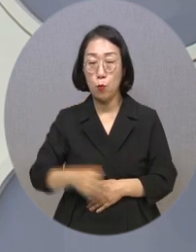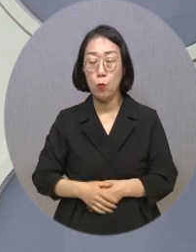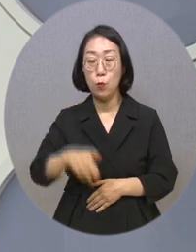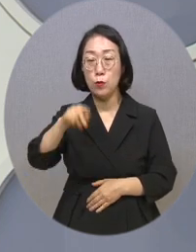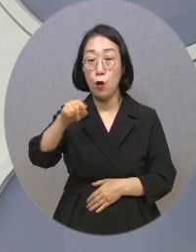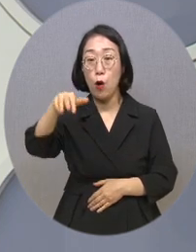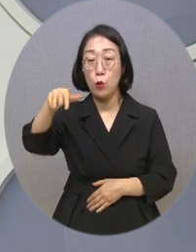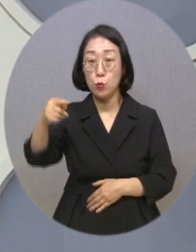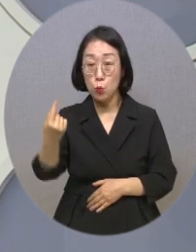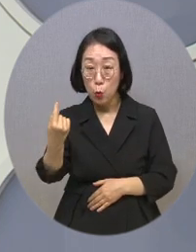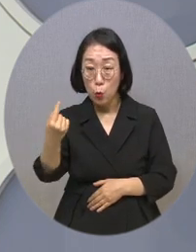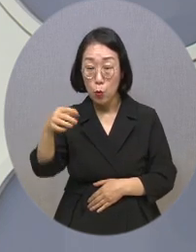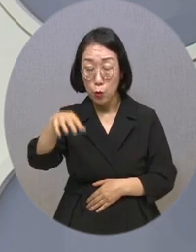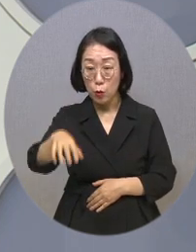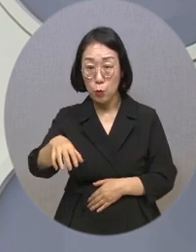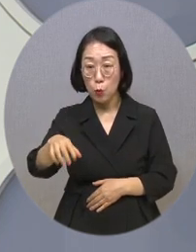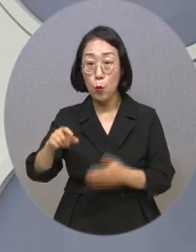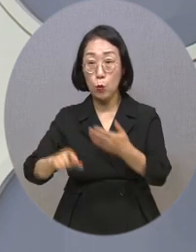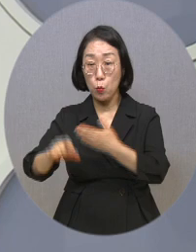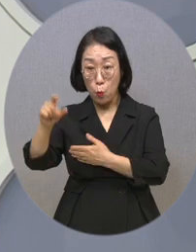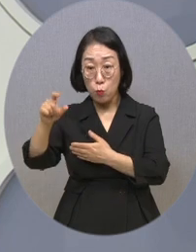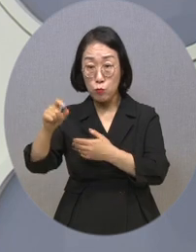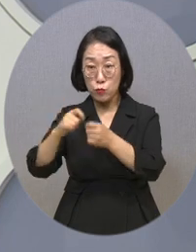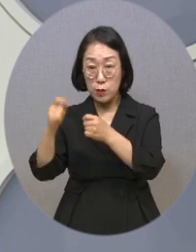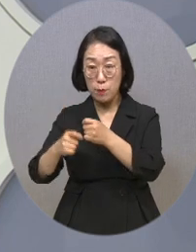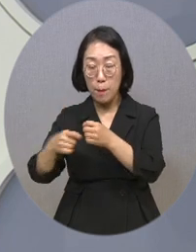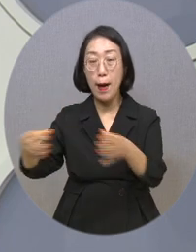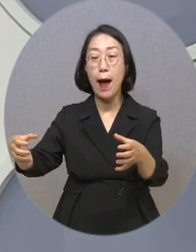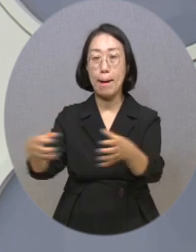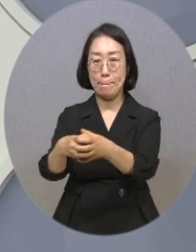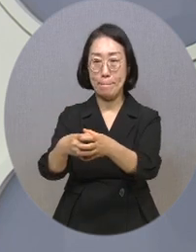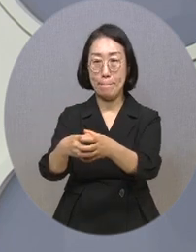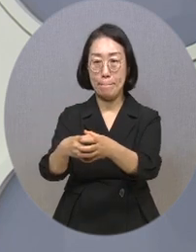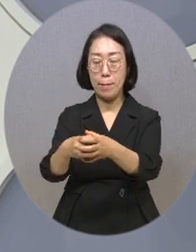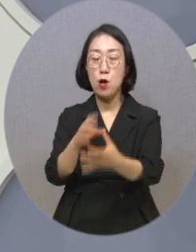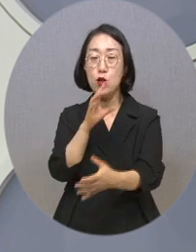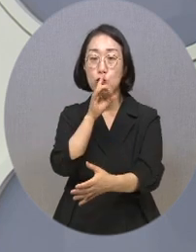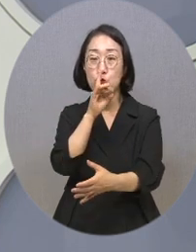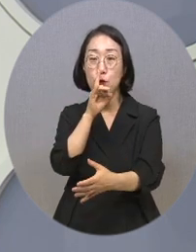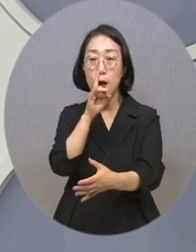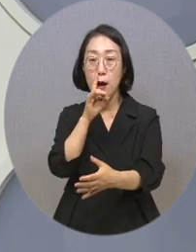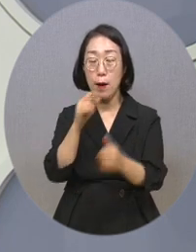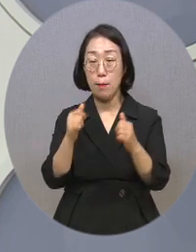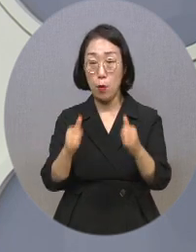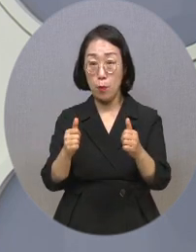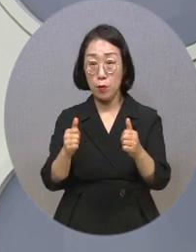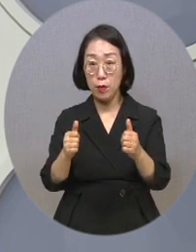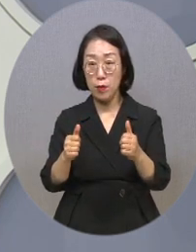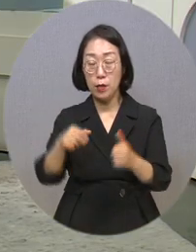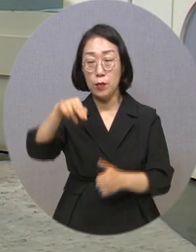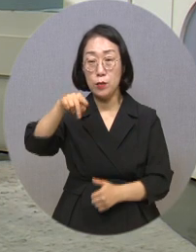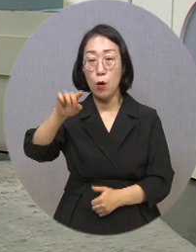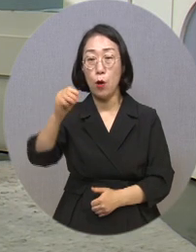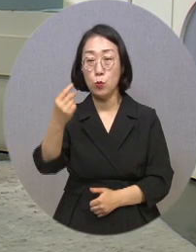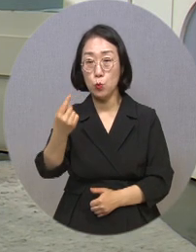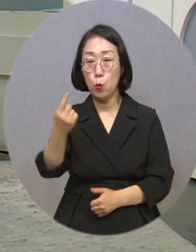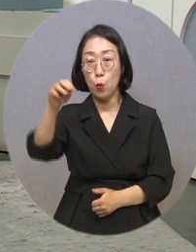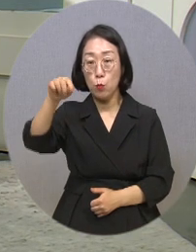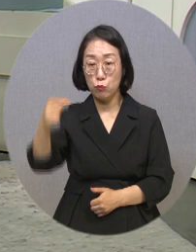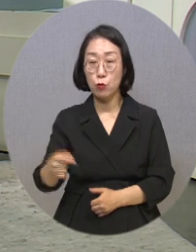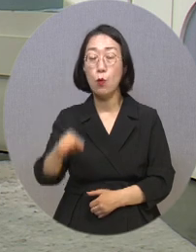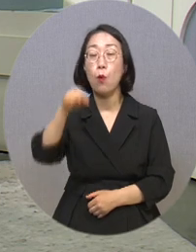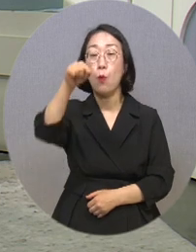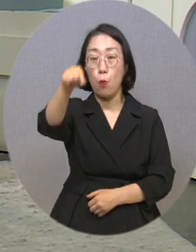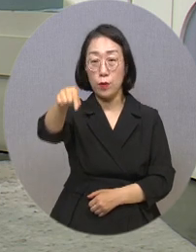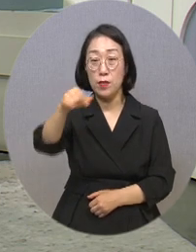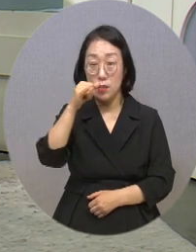거기도 동부지법에서 관할 할 때예요. 그때는 이제 중앙법원이 서소문에 있었기 때문에 맞습니다. 그래서 꽤